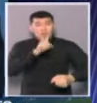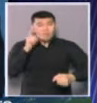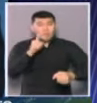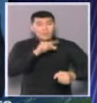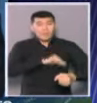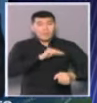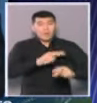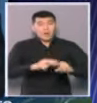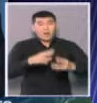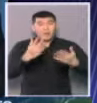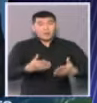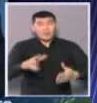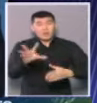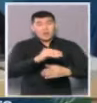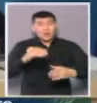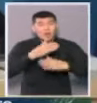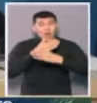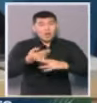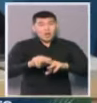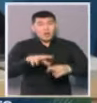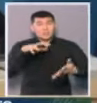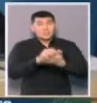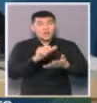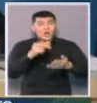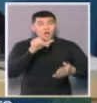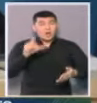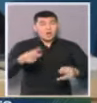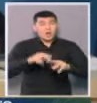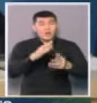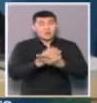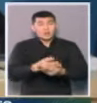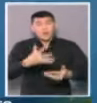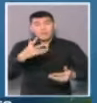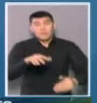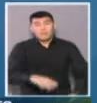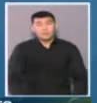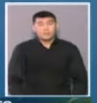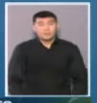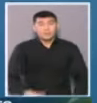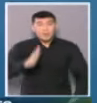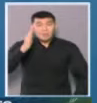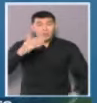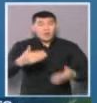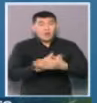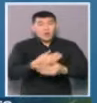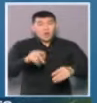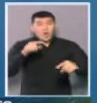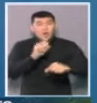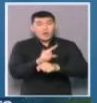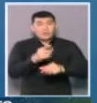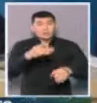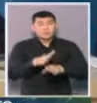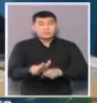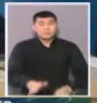молодежи, а всего в прошлом году обеспечены трудовой занятостью 1805 человек. Впереди предстоят конкретные цели